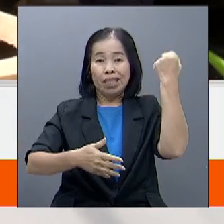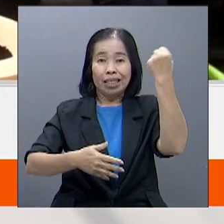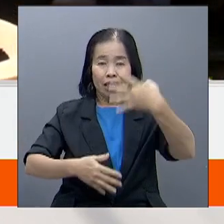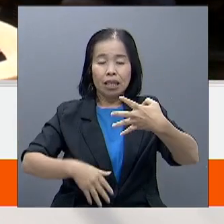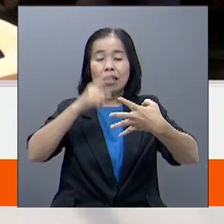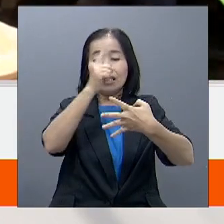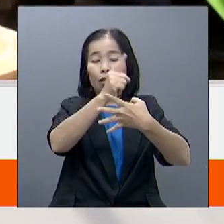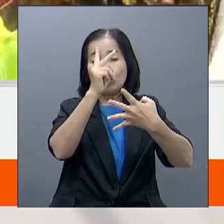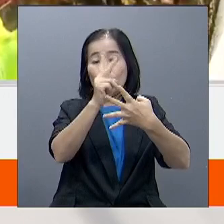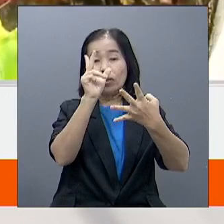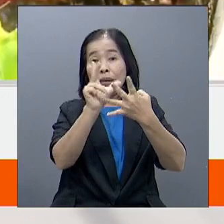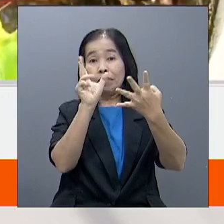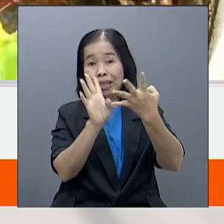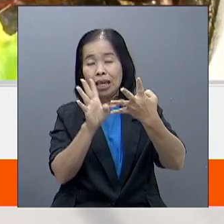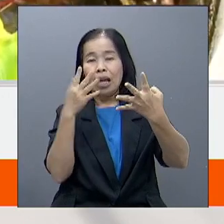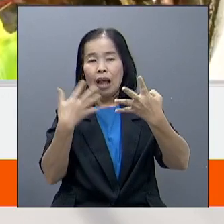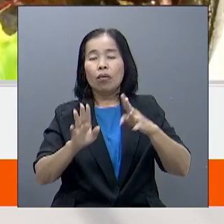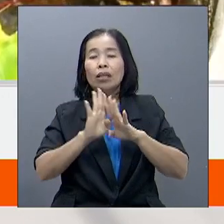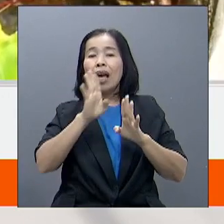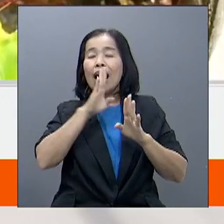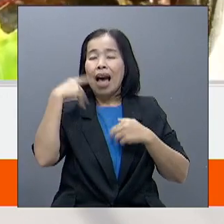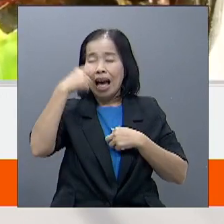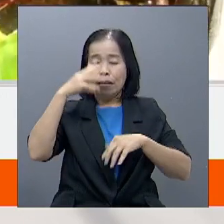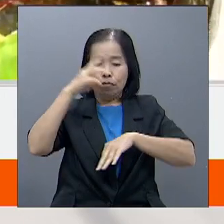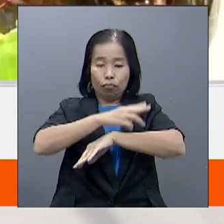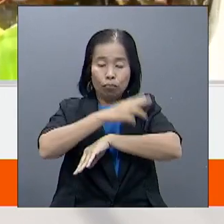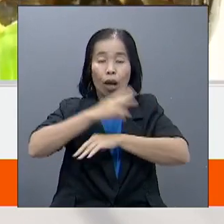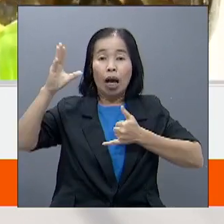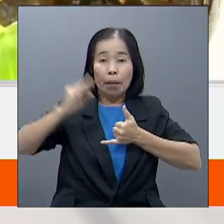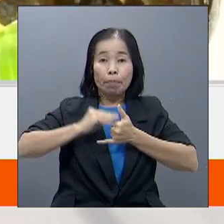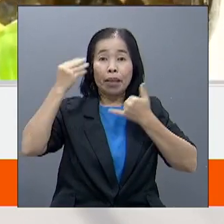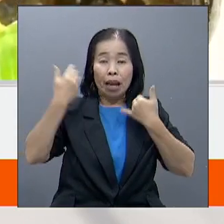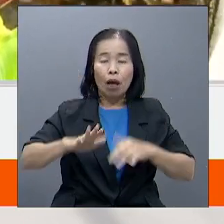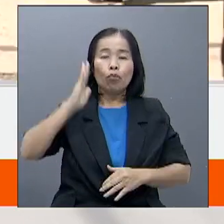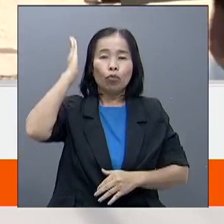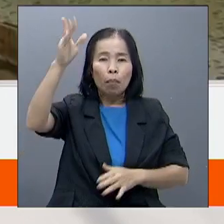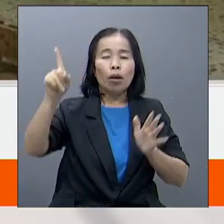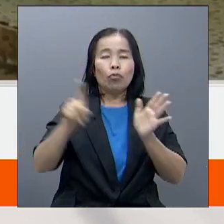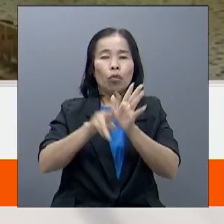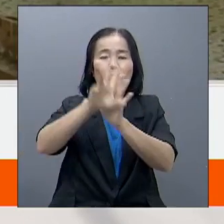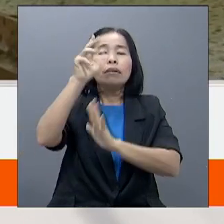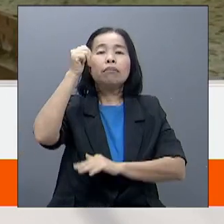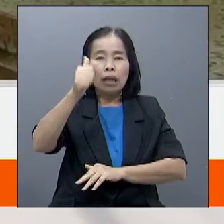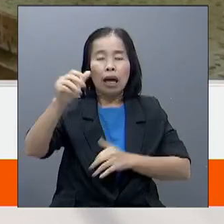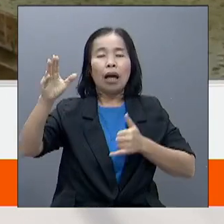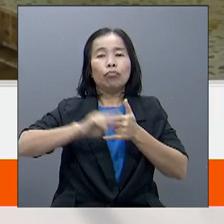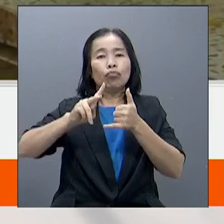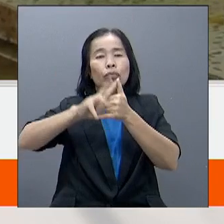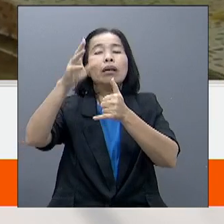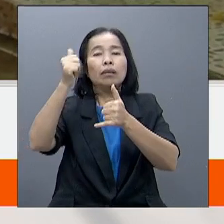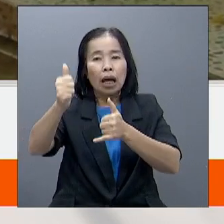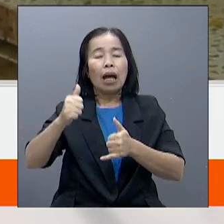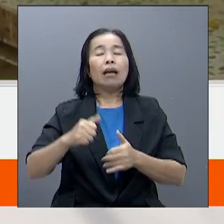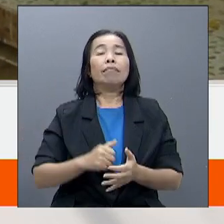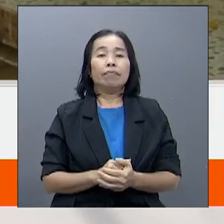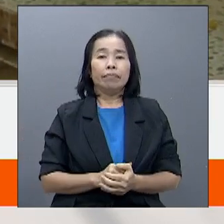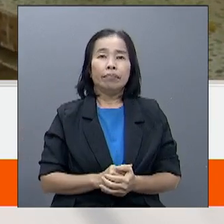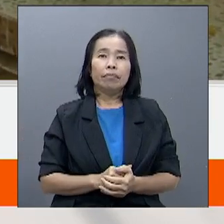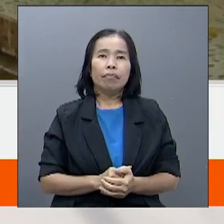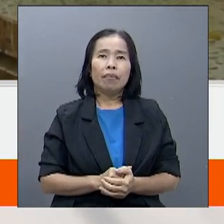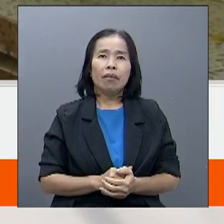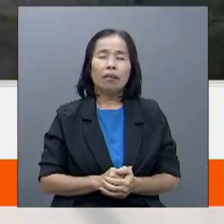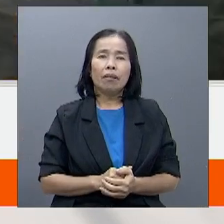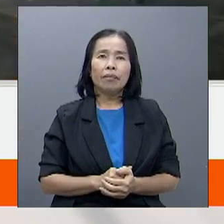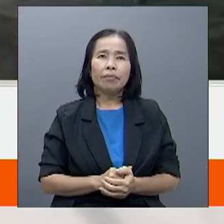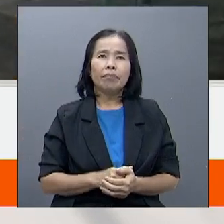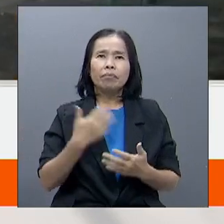นเป็นครั้งหนึ่งแล้วเนี่ยสามารถจะเป็นครั้งต่อไปได้นะครับเพราะมันมีสามารถมีถึง4สายพันธ ุ์แต่ทีนี้ปัจจัยอะไรคะ